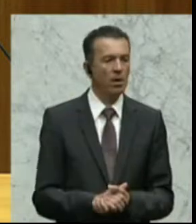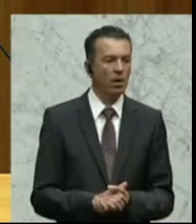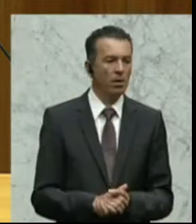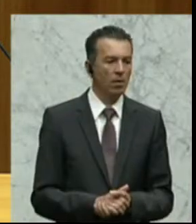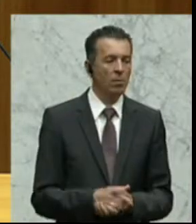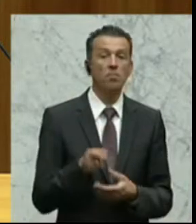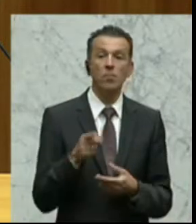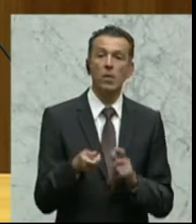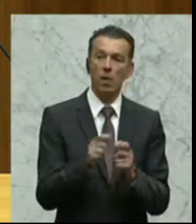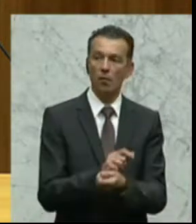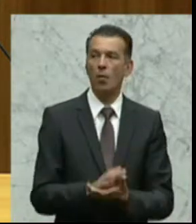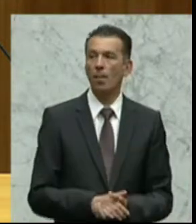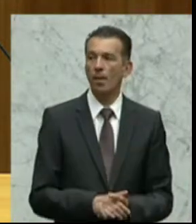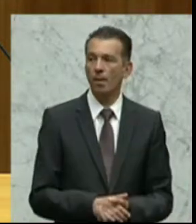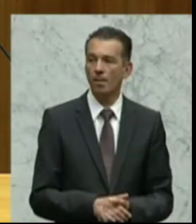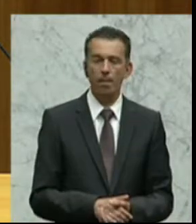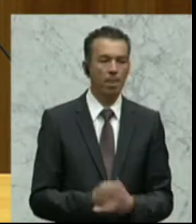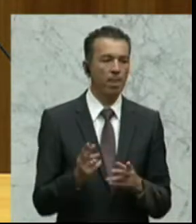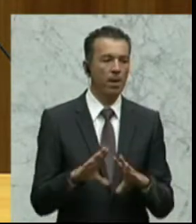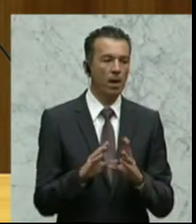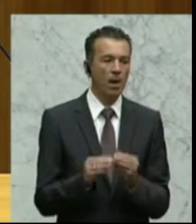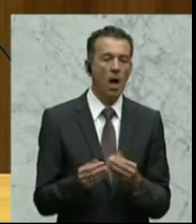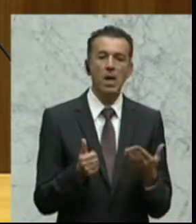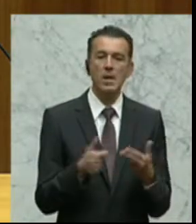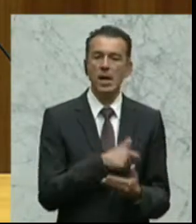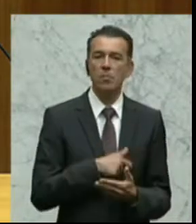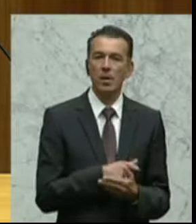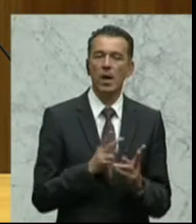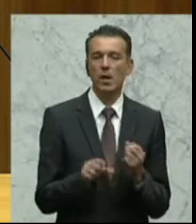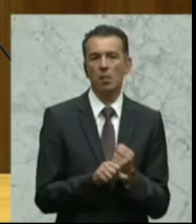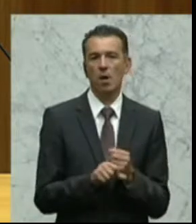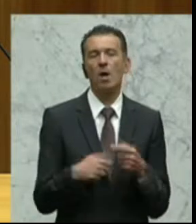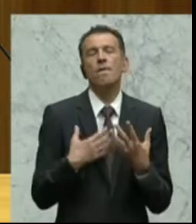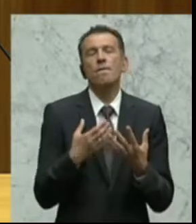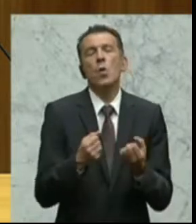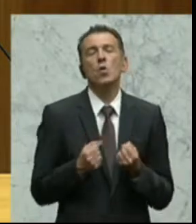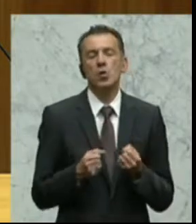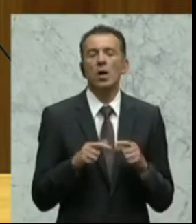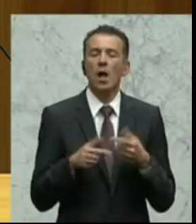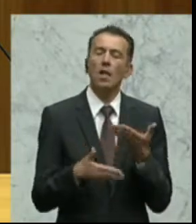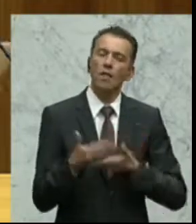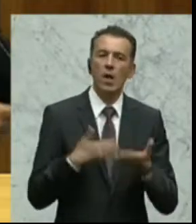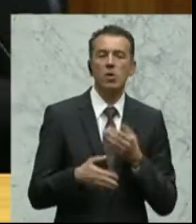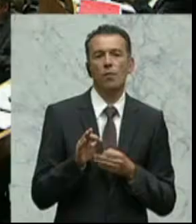Reformen machen, die könnten wir alle 6 Fraktionen machen. Ich würde mir es wünschen, weil es würde der Wirtschaft wirklich gut tun. Vielen